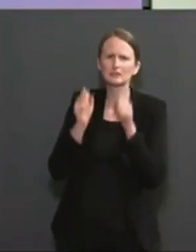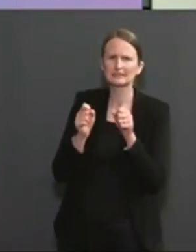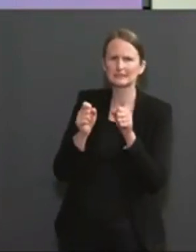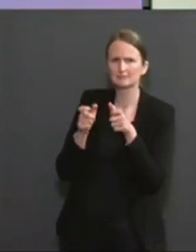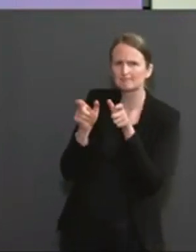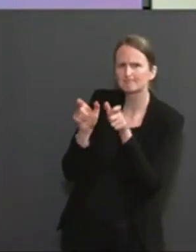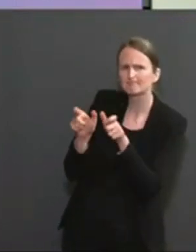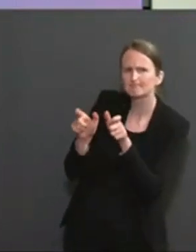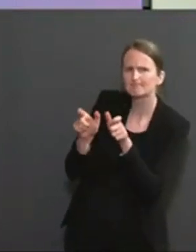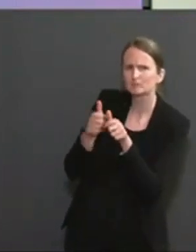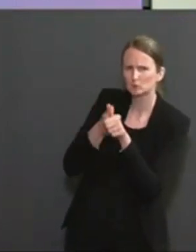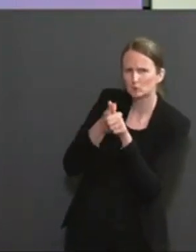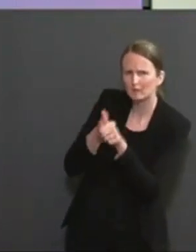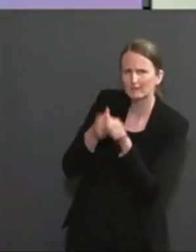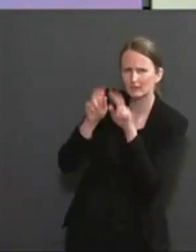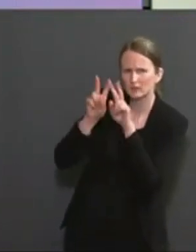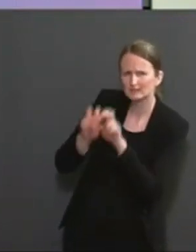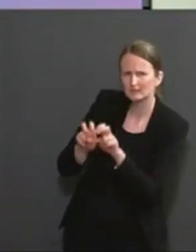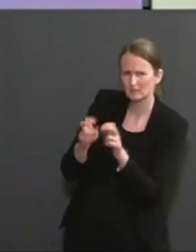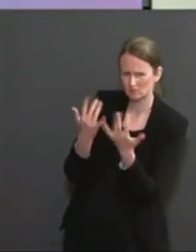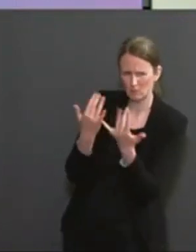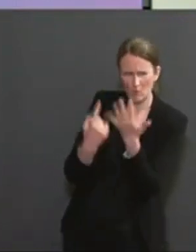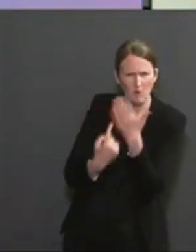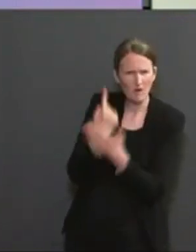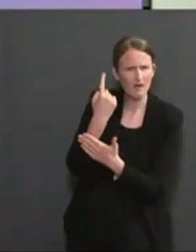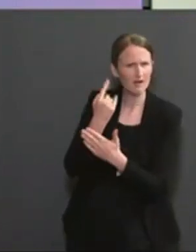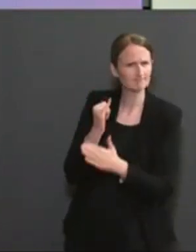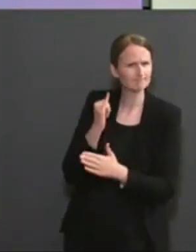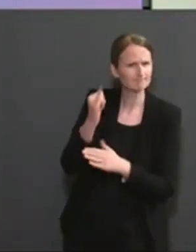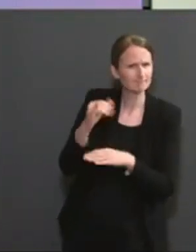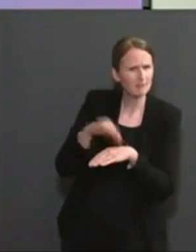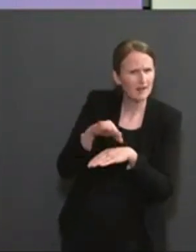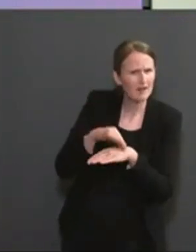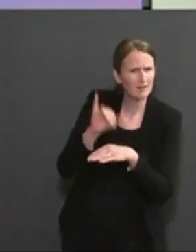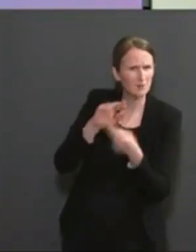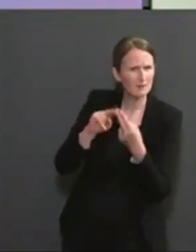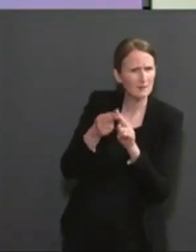exactement quelles sont les séquelles potentielles au long cours de l'infection. Merci.